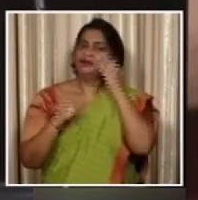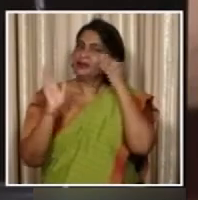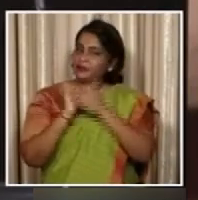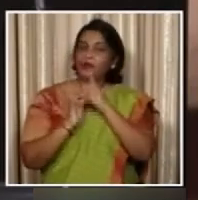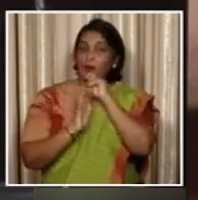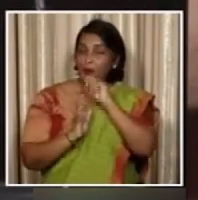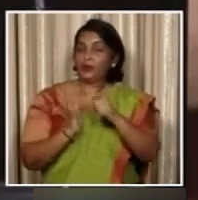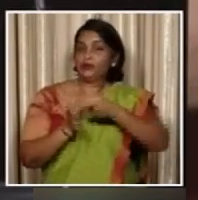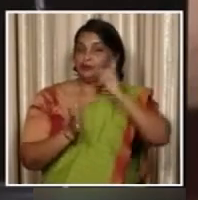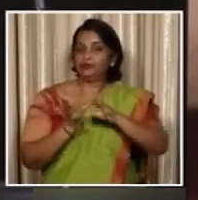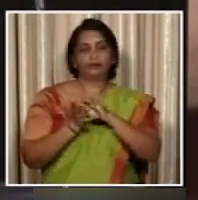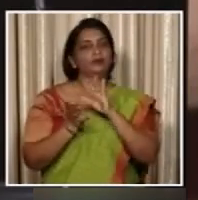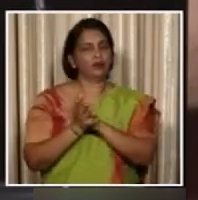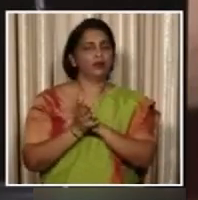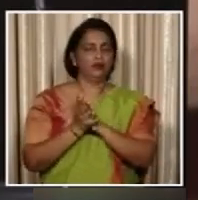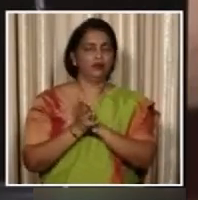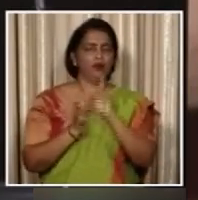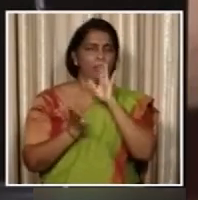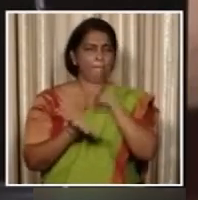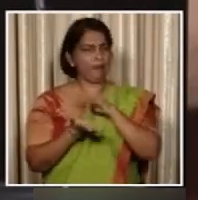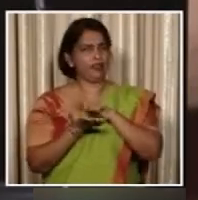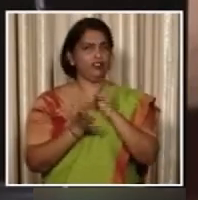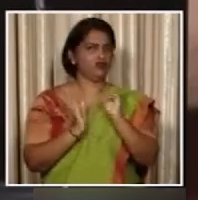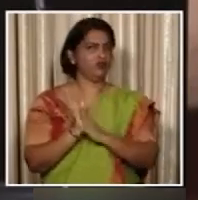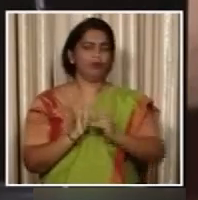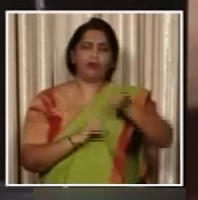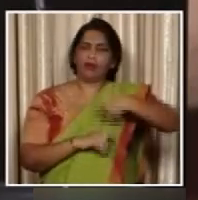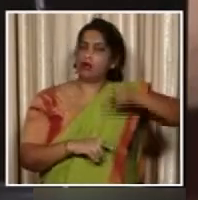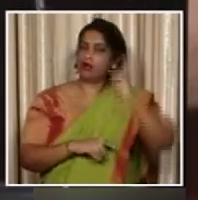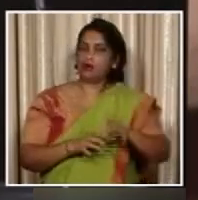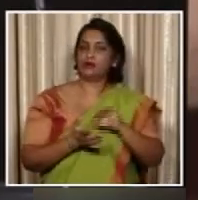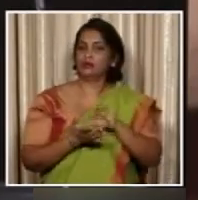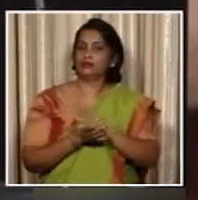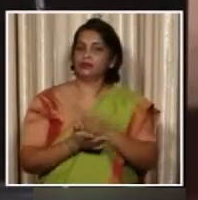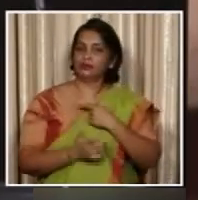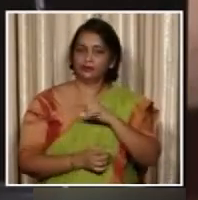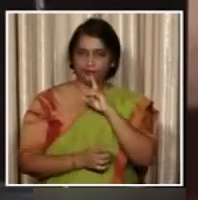සඳහා නිර්දේශ පාලනීකරණ කමිටුවකින් අනුමත වෙන්න ඕනි කොයි ආණ්ඩුවක් ආවත් කියන එක මම අපි නිර්දේශ කරලා තිනවා.